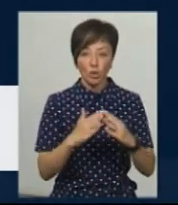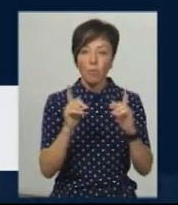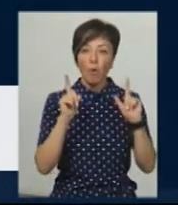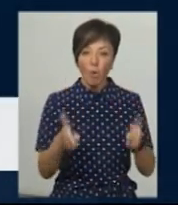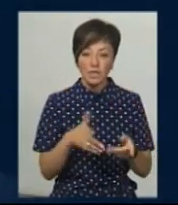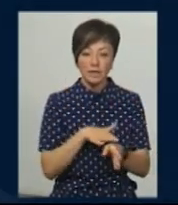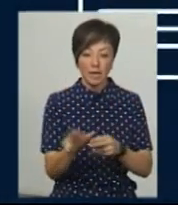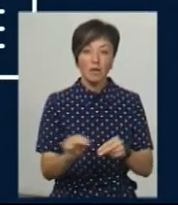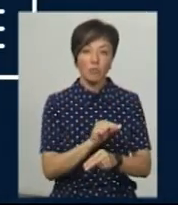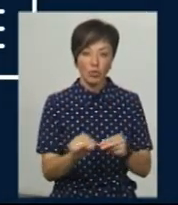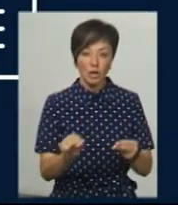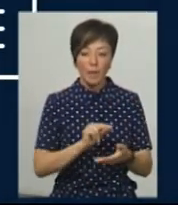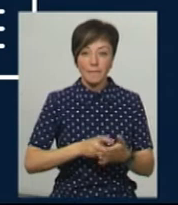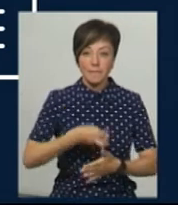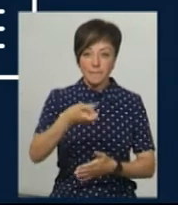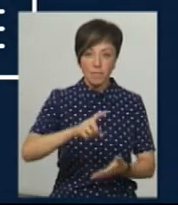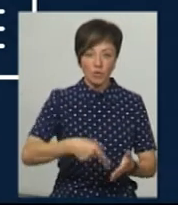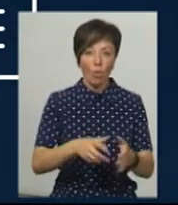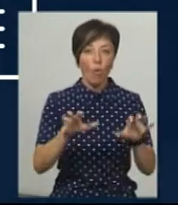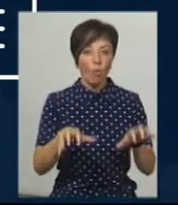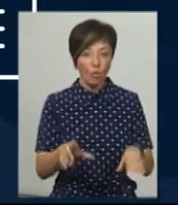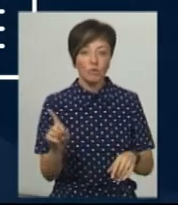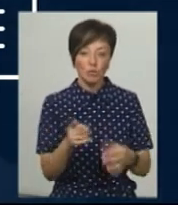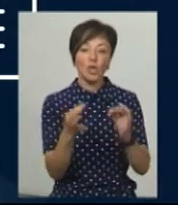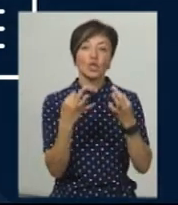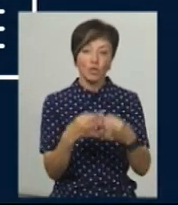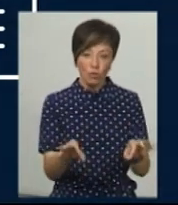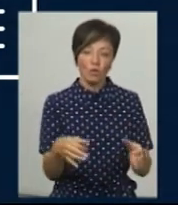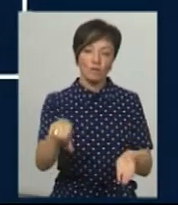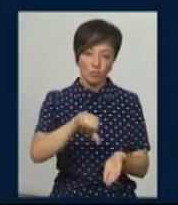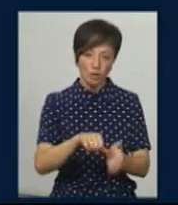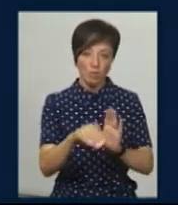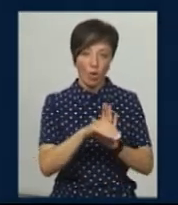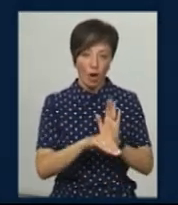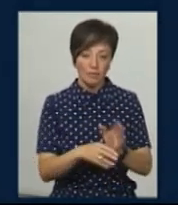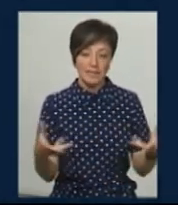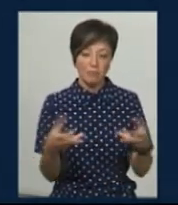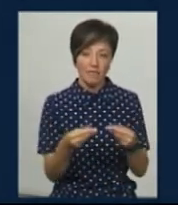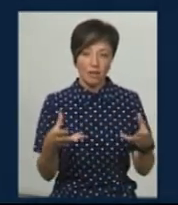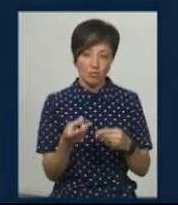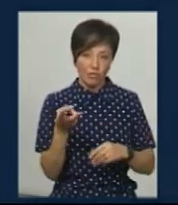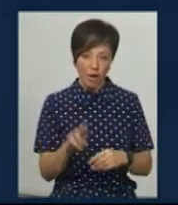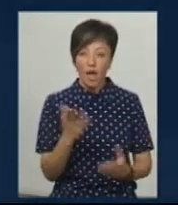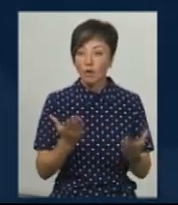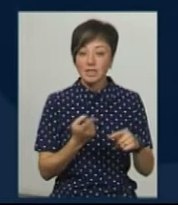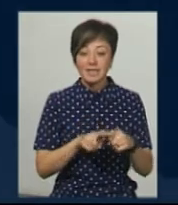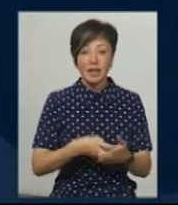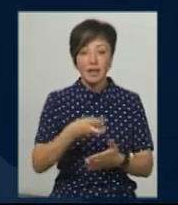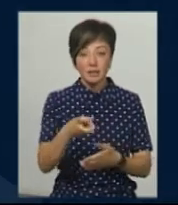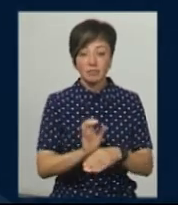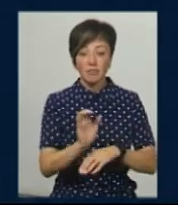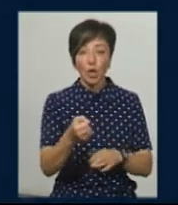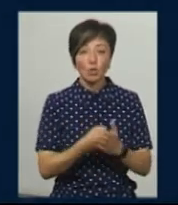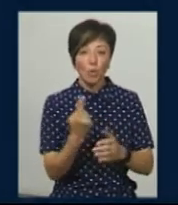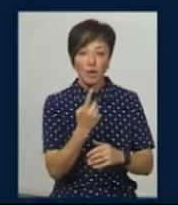погодяться на капітальний ремонт, пишуть лист на міського голову для того, щоб дозволив взяти участь у програмі співфінансування. Якщо цей лист буде адресований